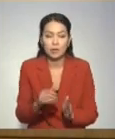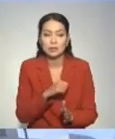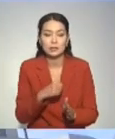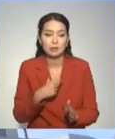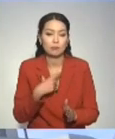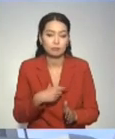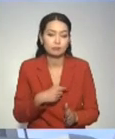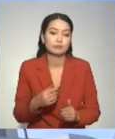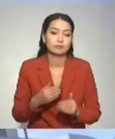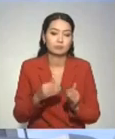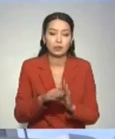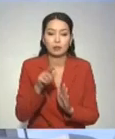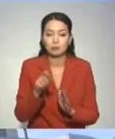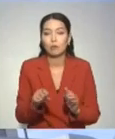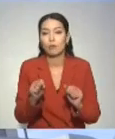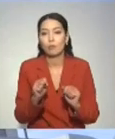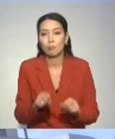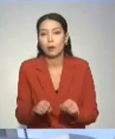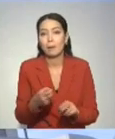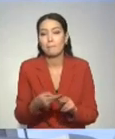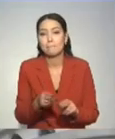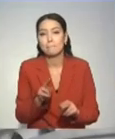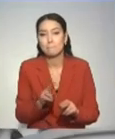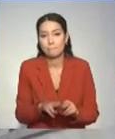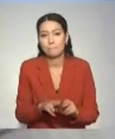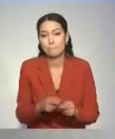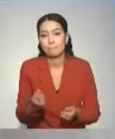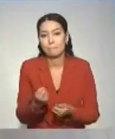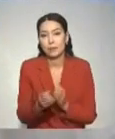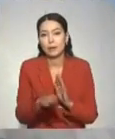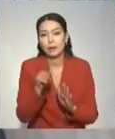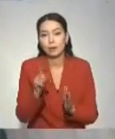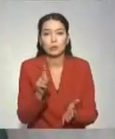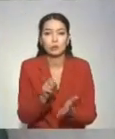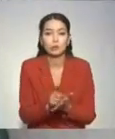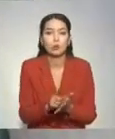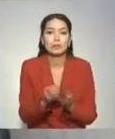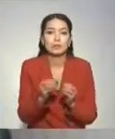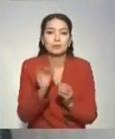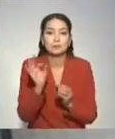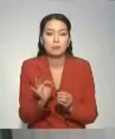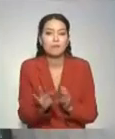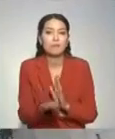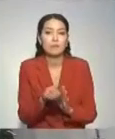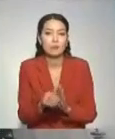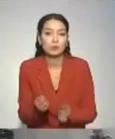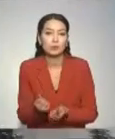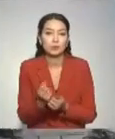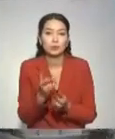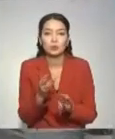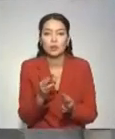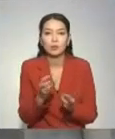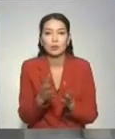граждан. При этом поддержать кандидата должны не менее 10% выборщиков, но и не более четверти от одного